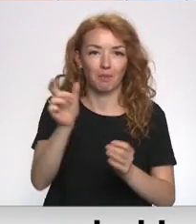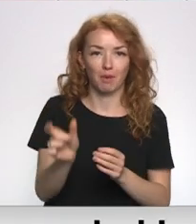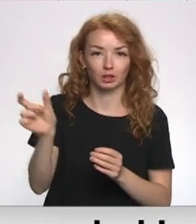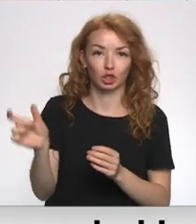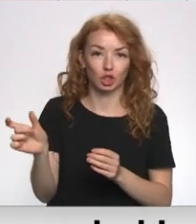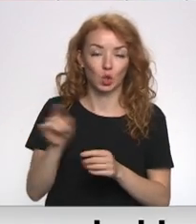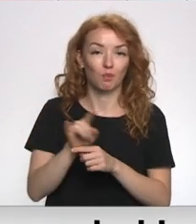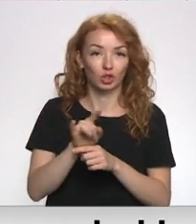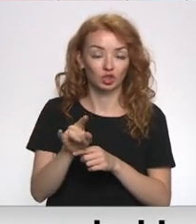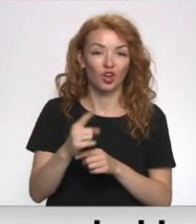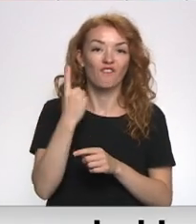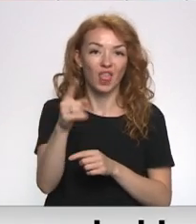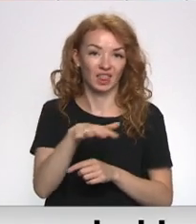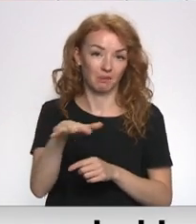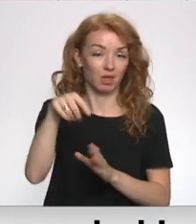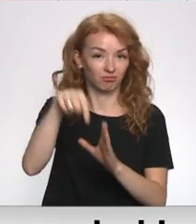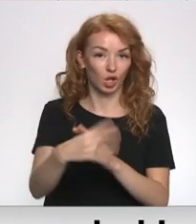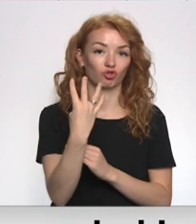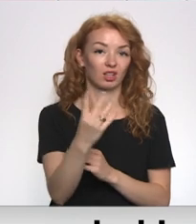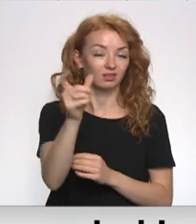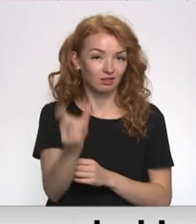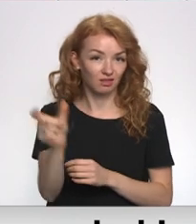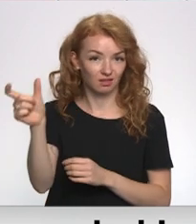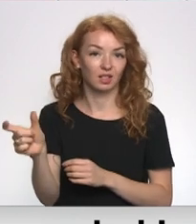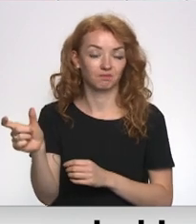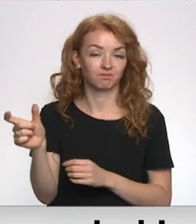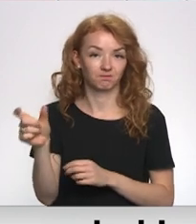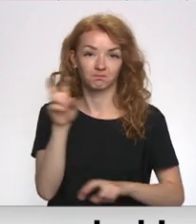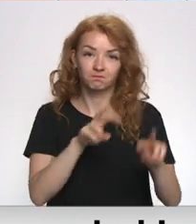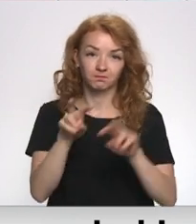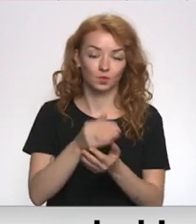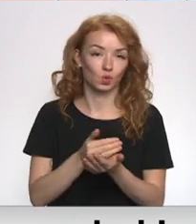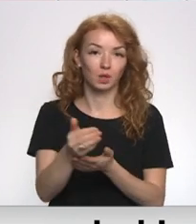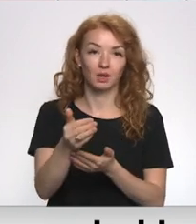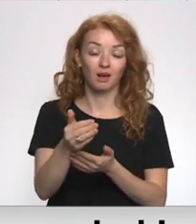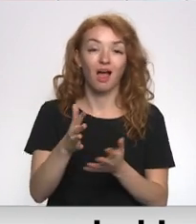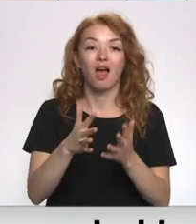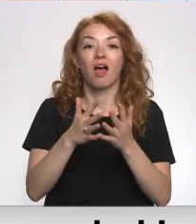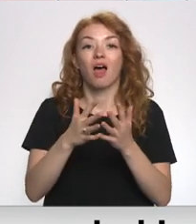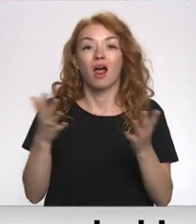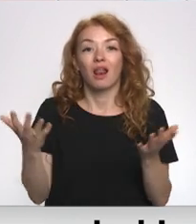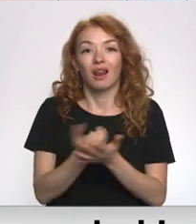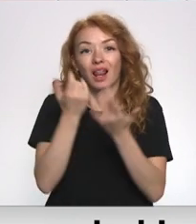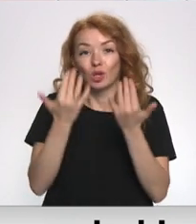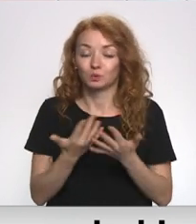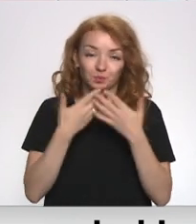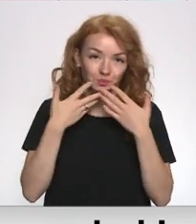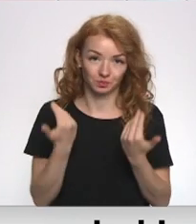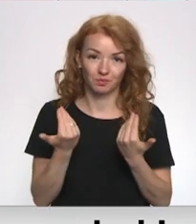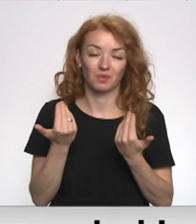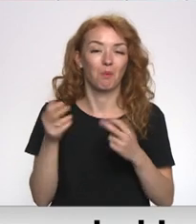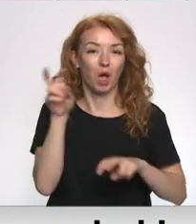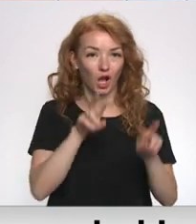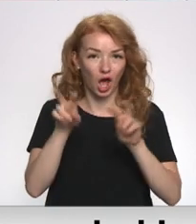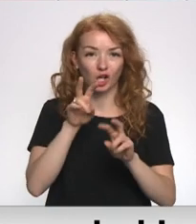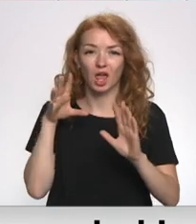ar 4 vienas ģimenes locekļiem tajā joprojām turpinās. Nekādu dižo panākumu, neraugoties uz to, ka meklēšanā